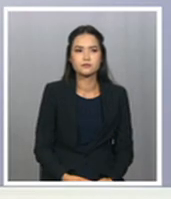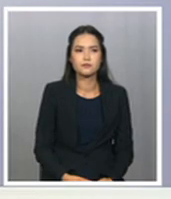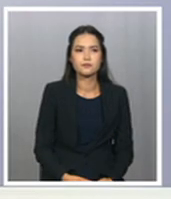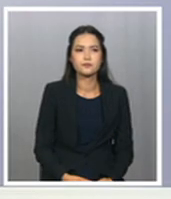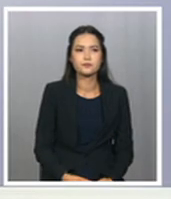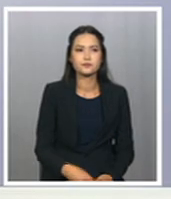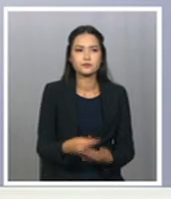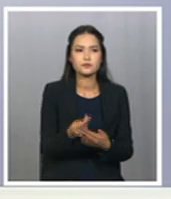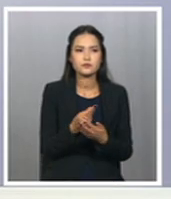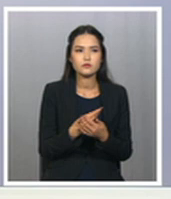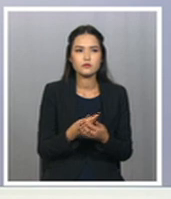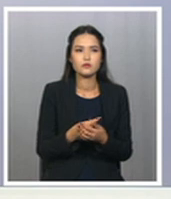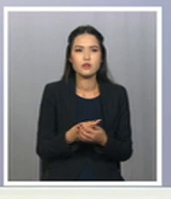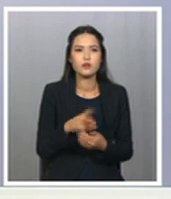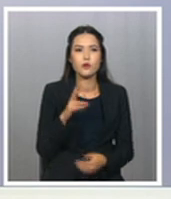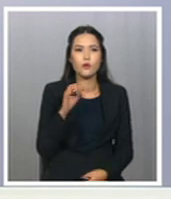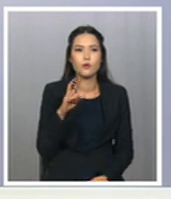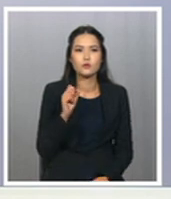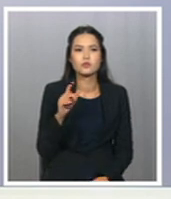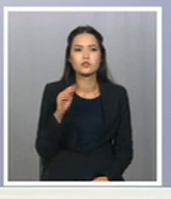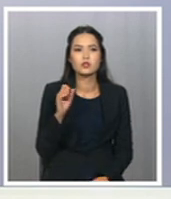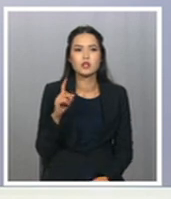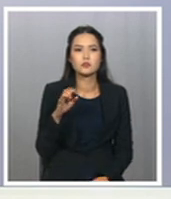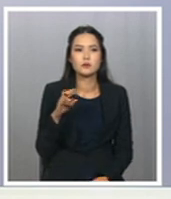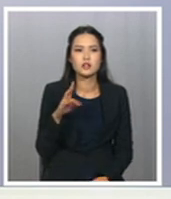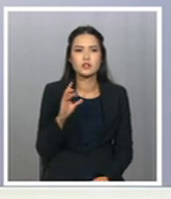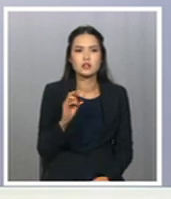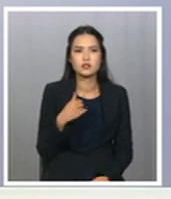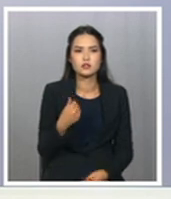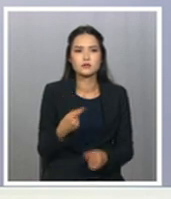Суретте конус жазбасы бейнеленген.